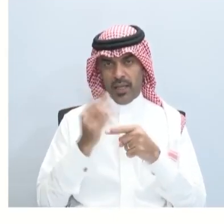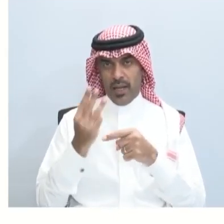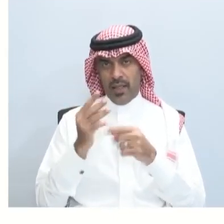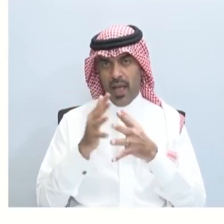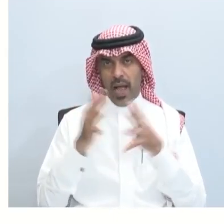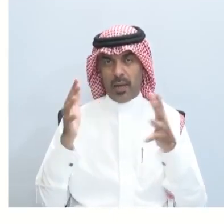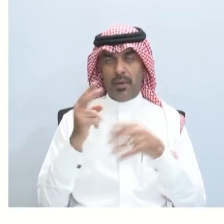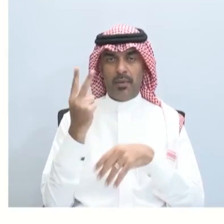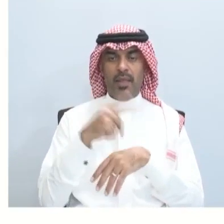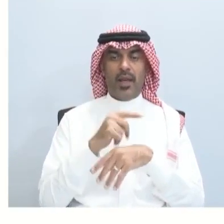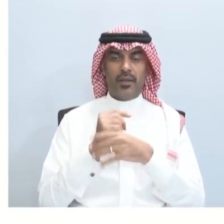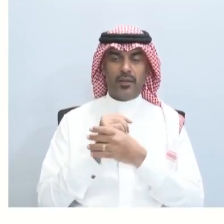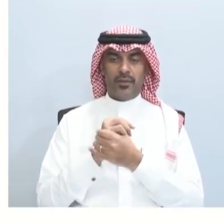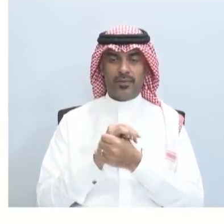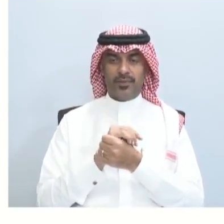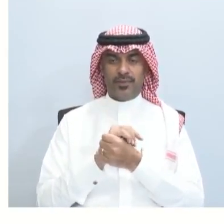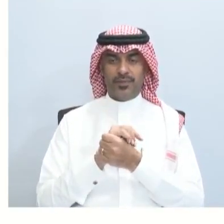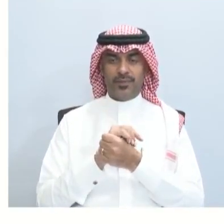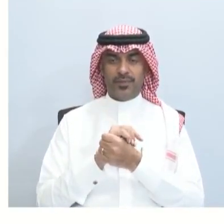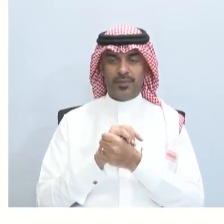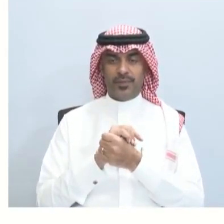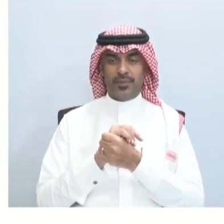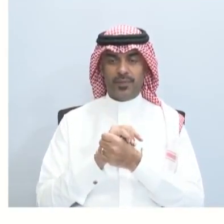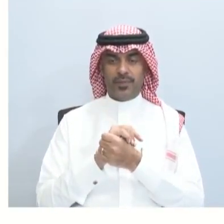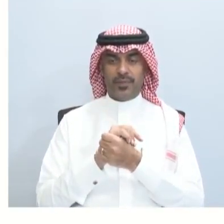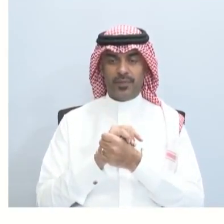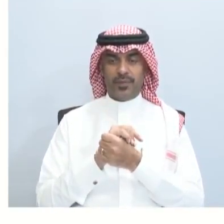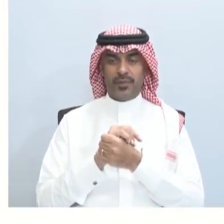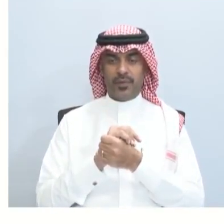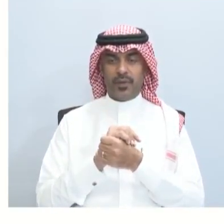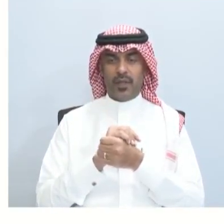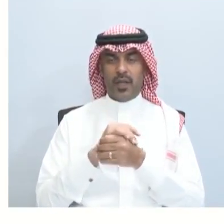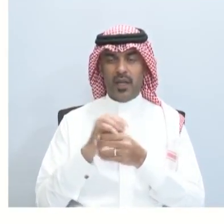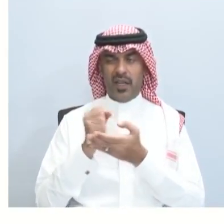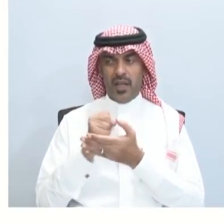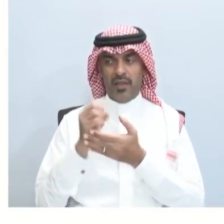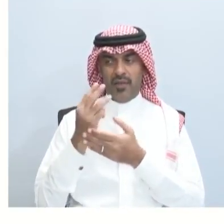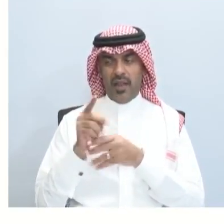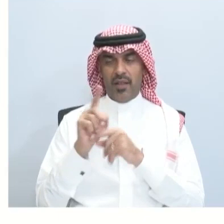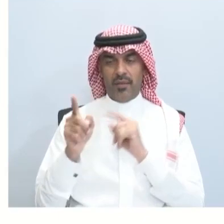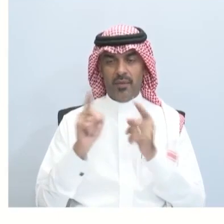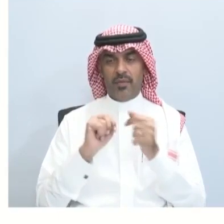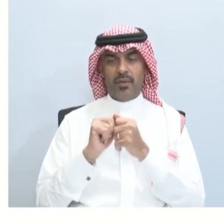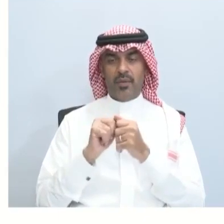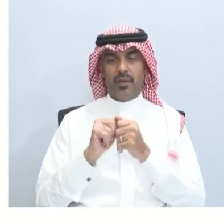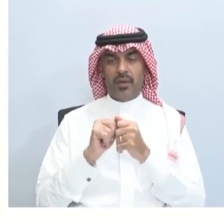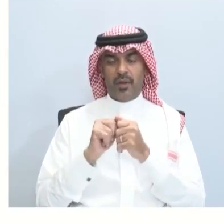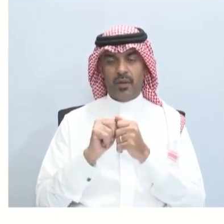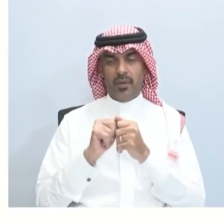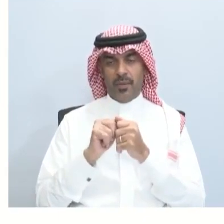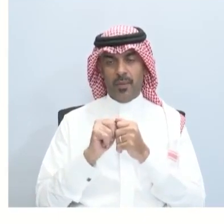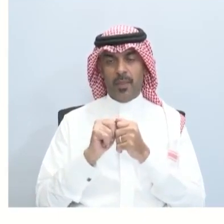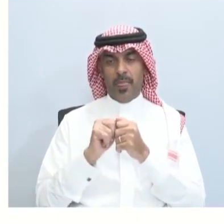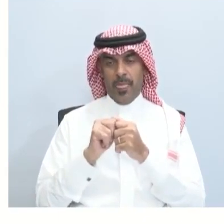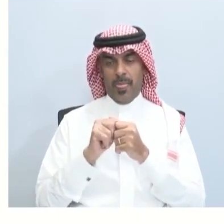ثلاثه اكبر من 12 الان نحذف ثلاثه من الطرفين نعم الطرف الايمن بالتبسيط